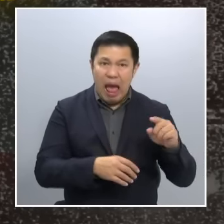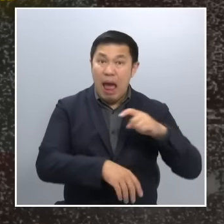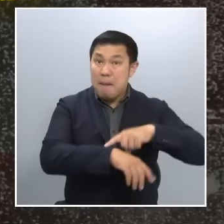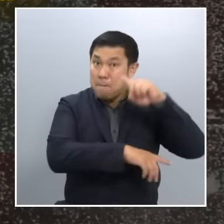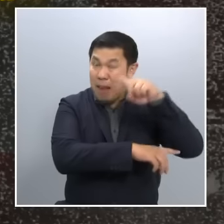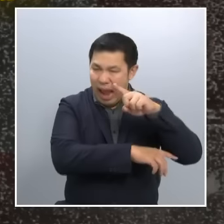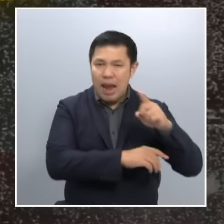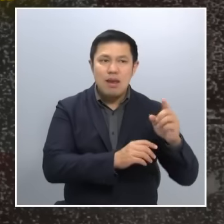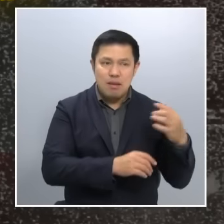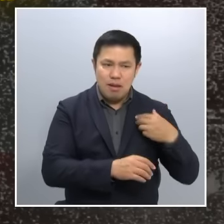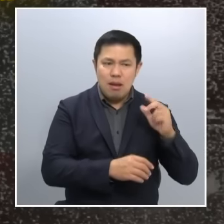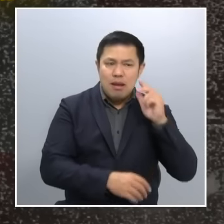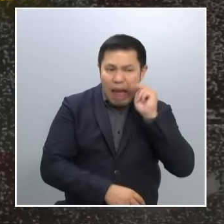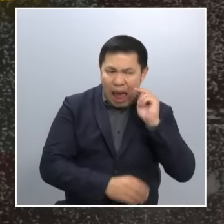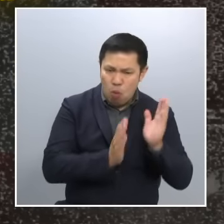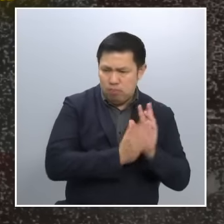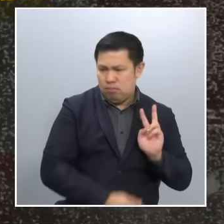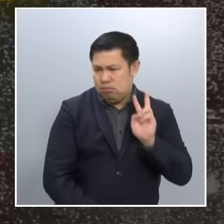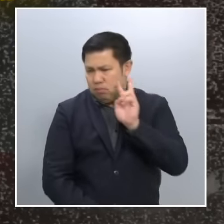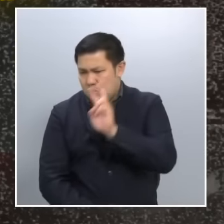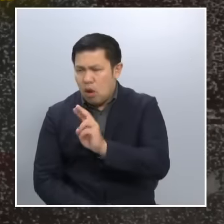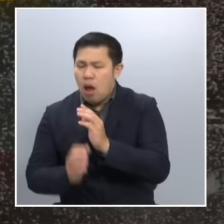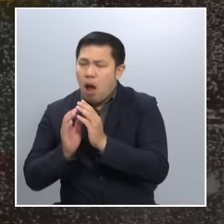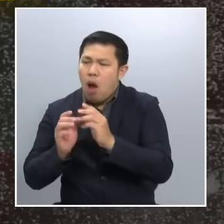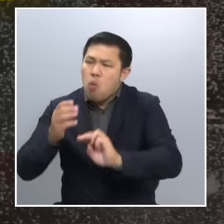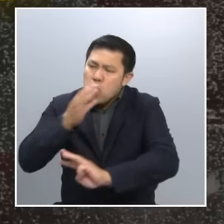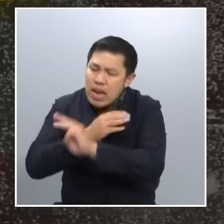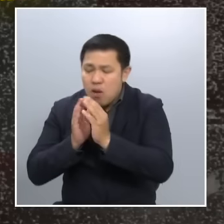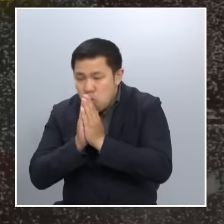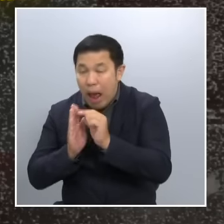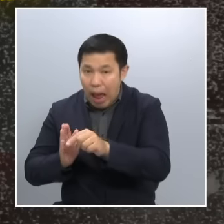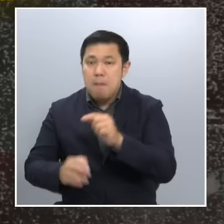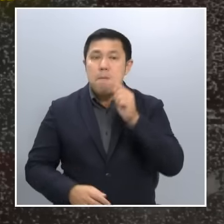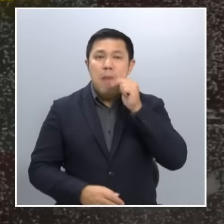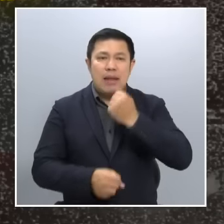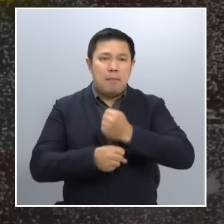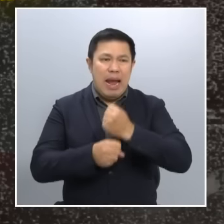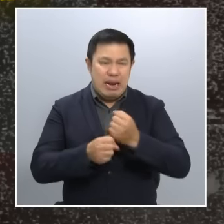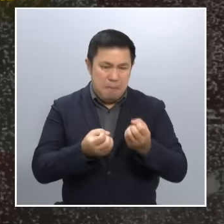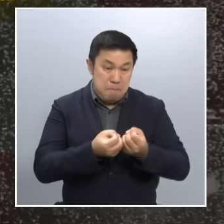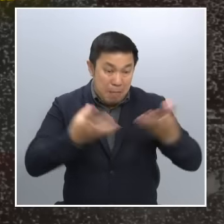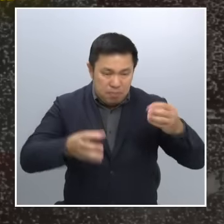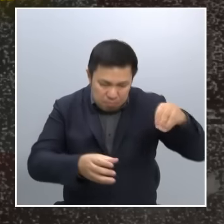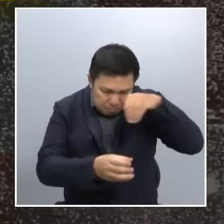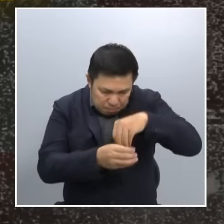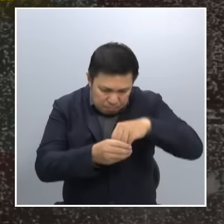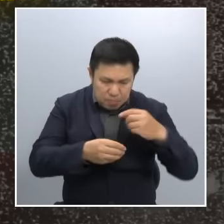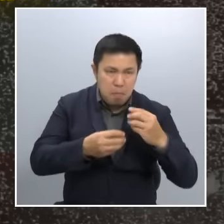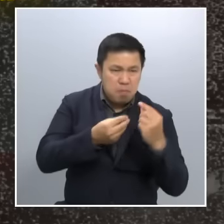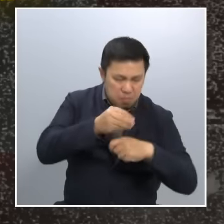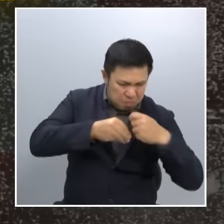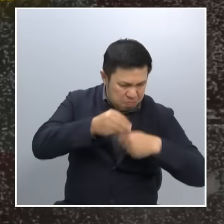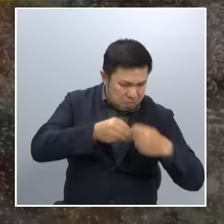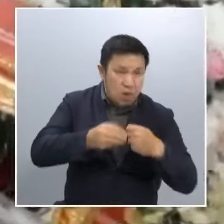ายแล้วก็เล่าบอกว่าแม่ทำงานรับจ้างบรรจุดินปืนใส่ลูกบอลแล้วก็พันสก็อตเทปใส่ถุง